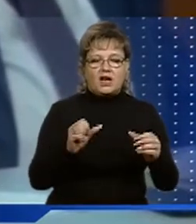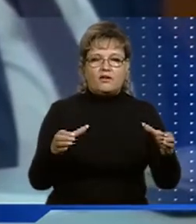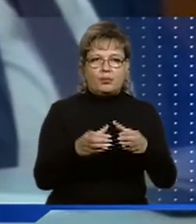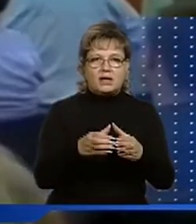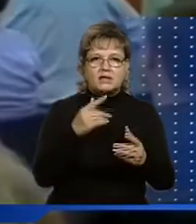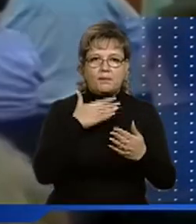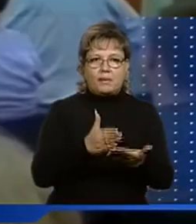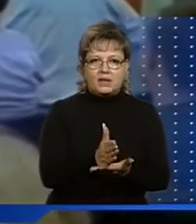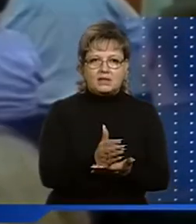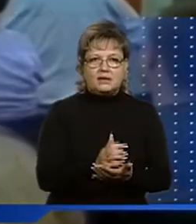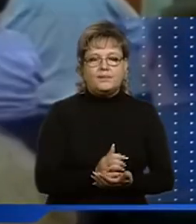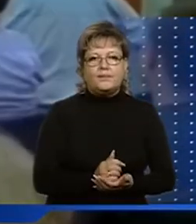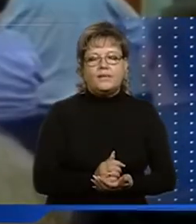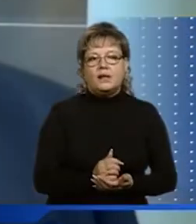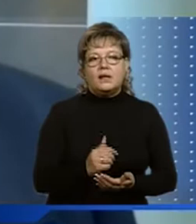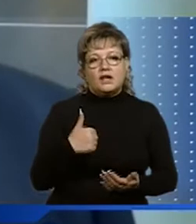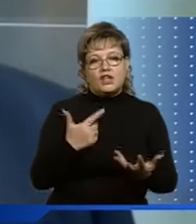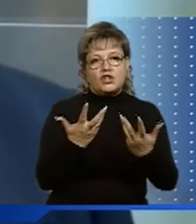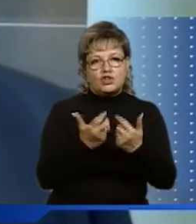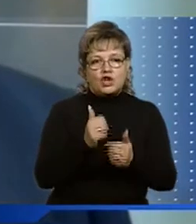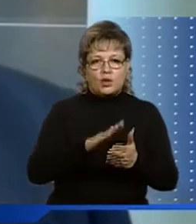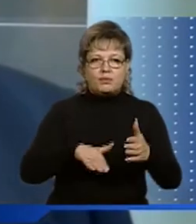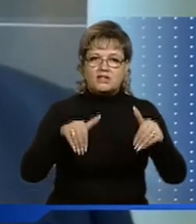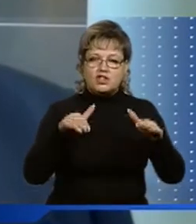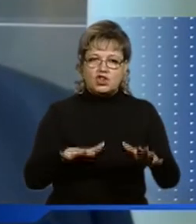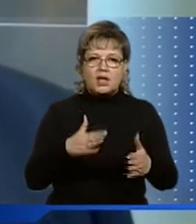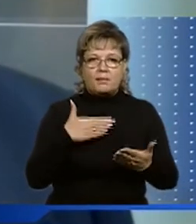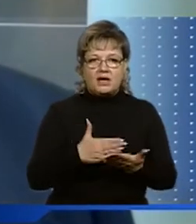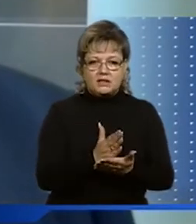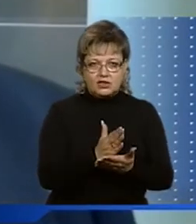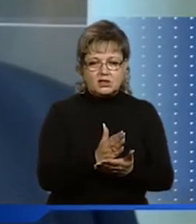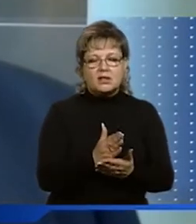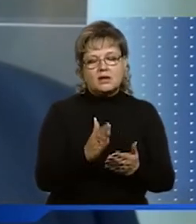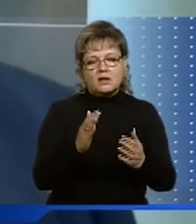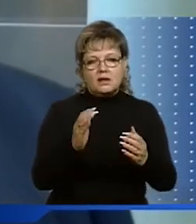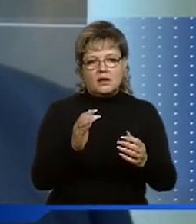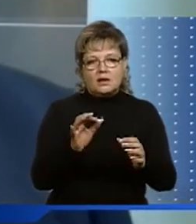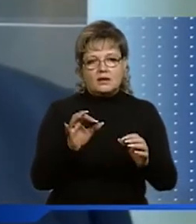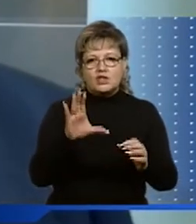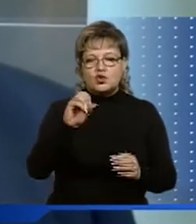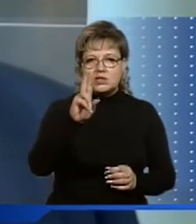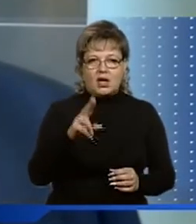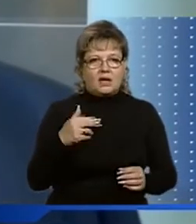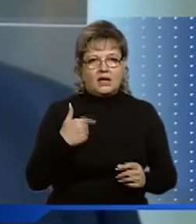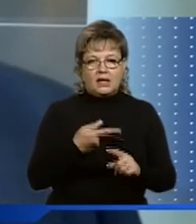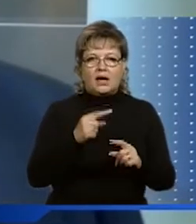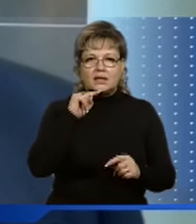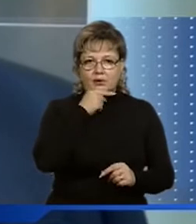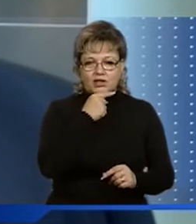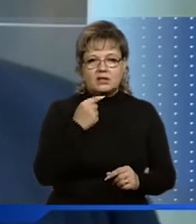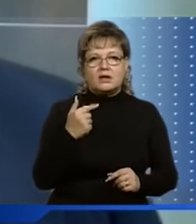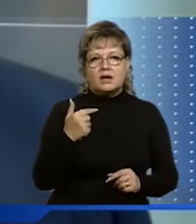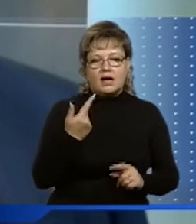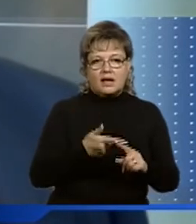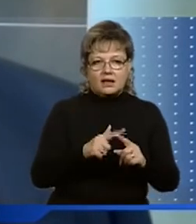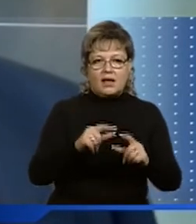руководства партии политик. Что я считаю, что без решения политических проблем области нельзя решить ни социальные, ни экономические. И